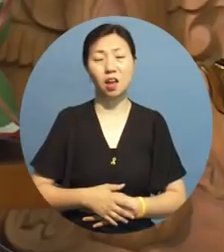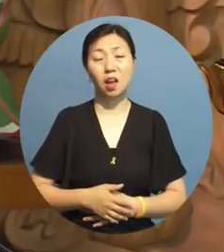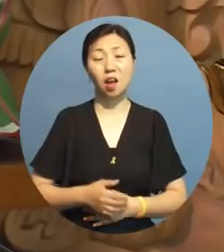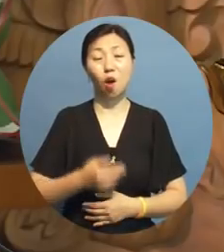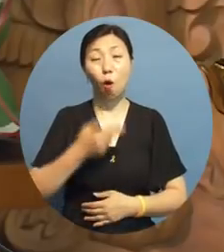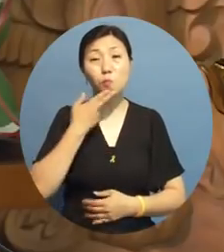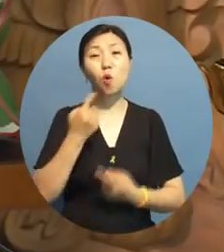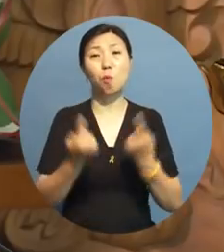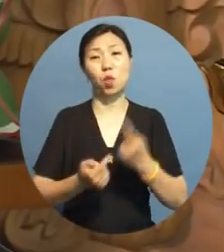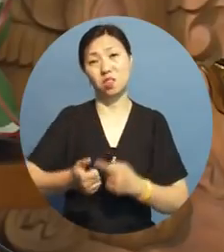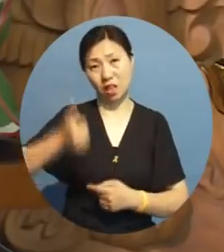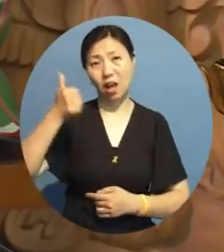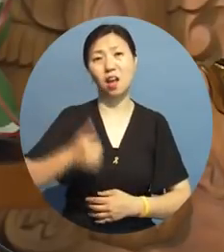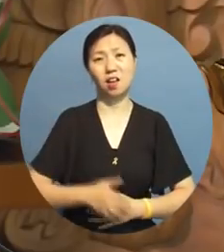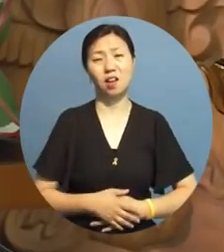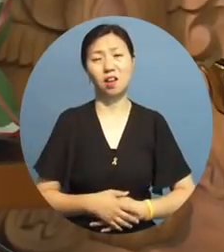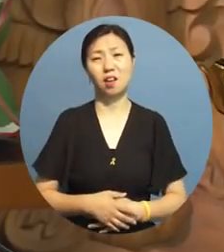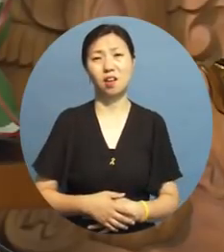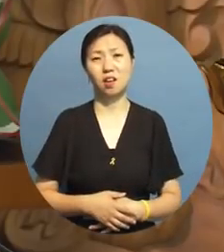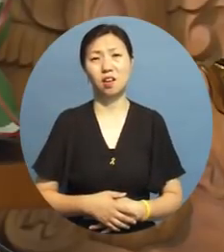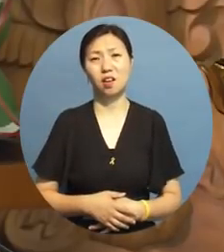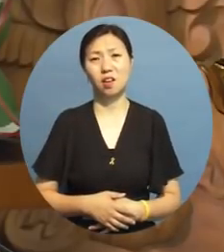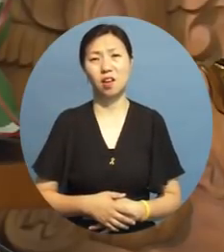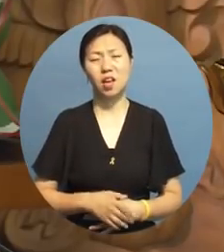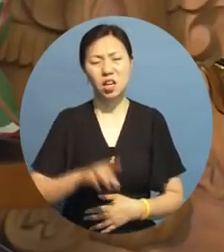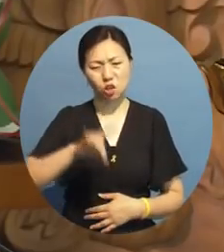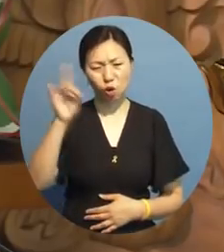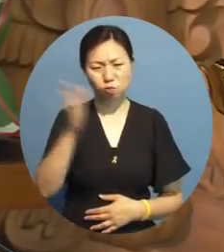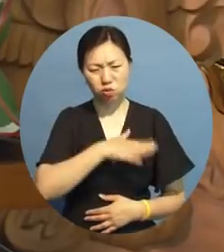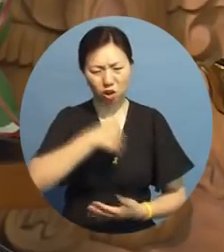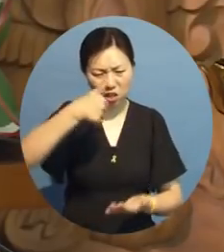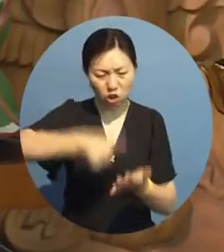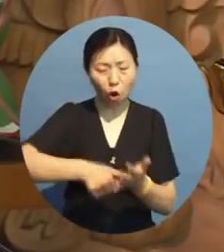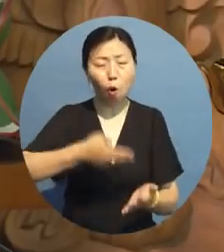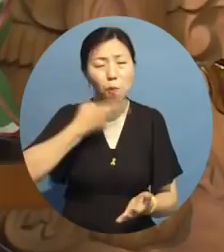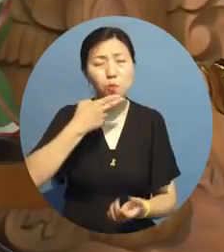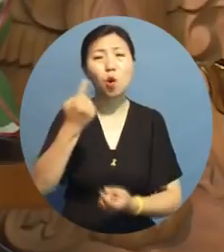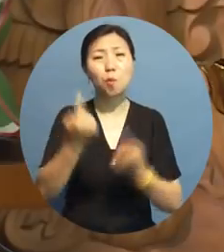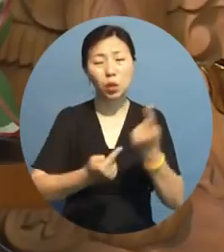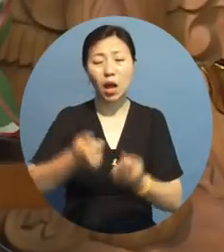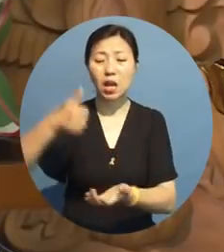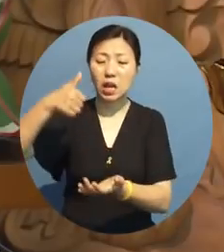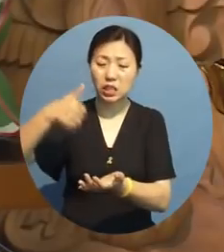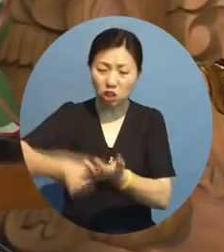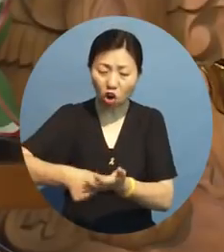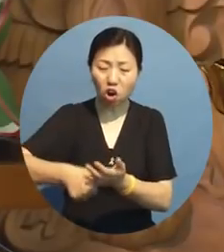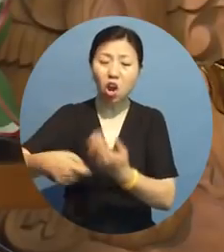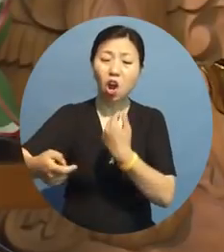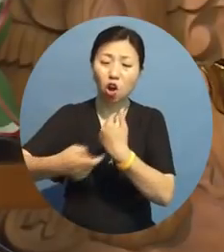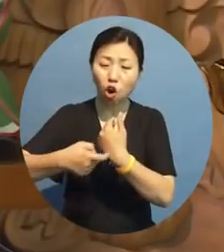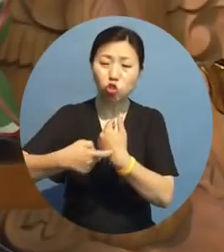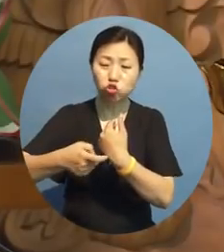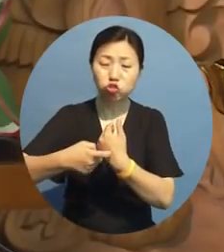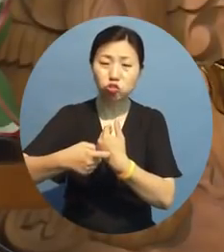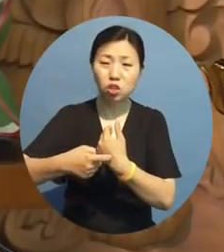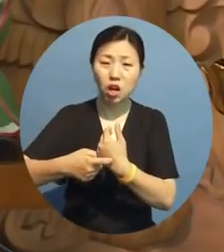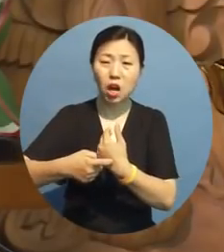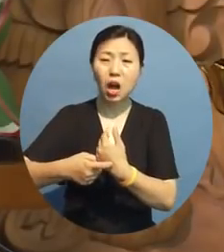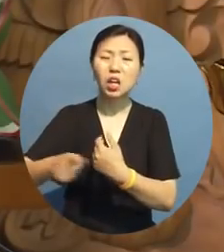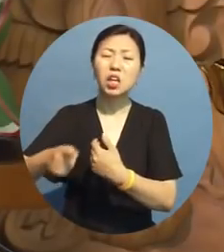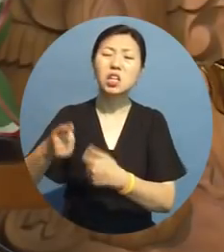낫나? 낫다니까. 안 하는 것보다는. 그러니까 항상 형식적으로 할 바에 할 필요가 없다가